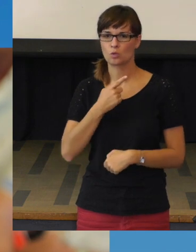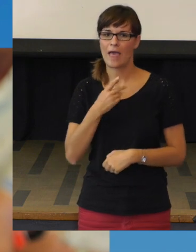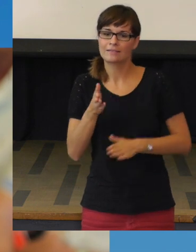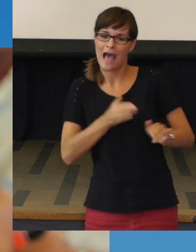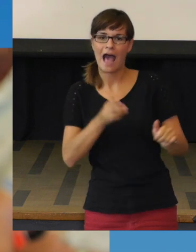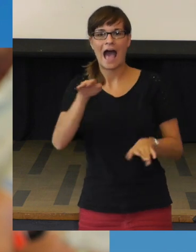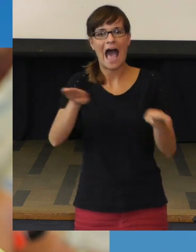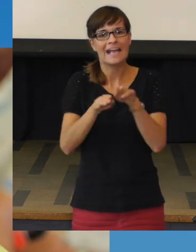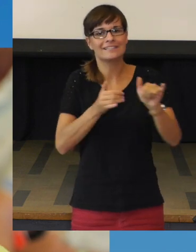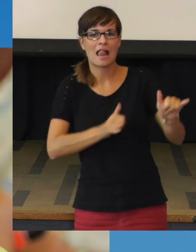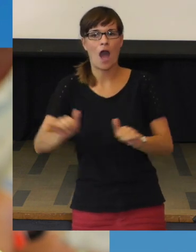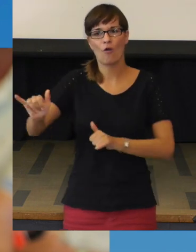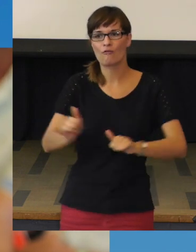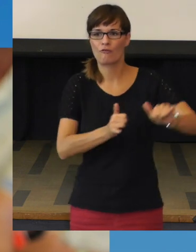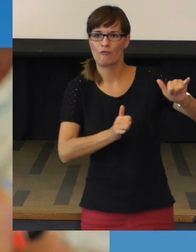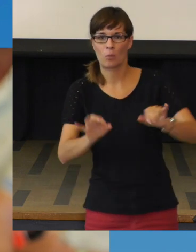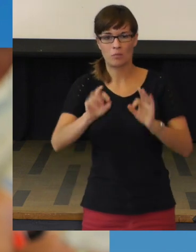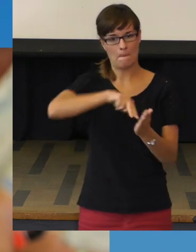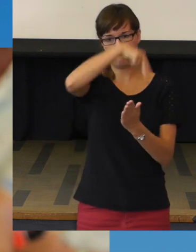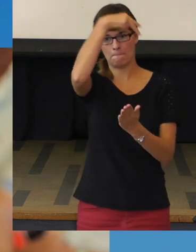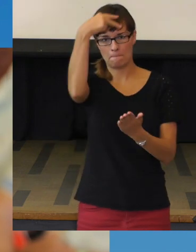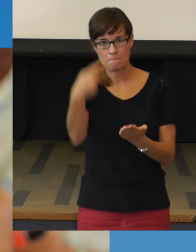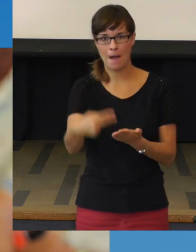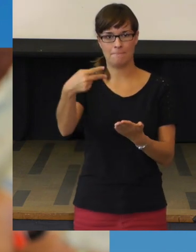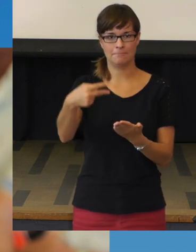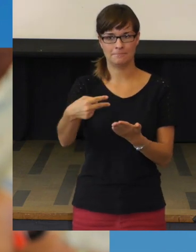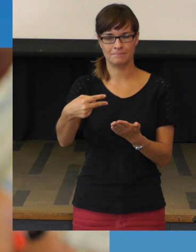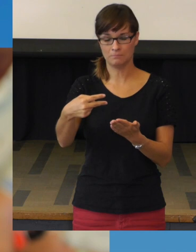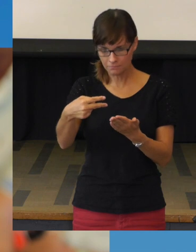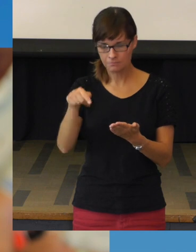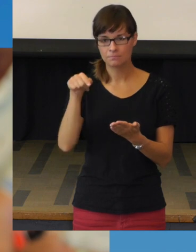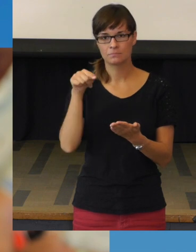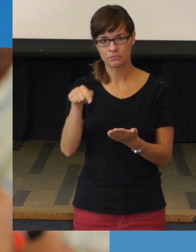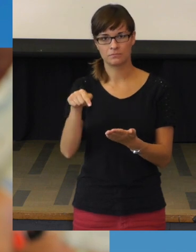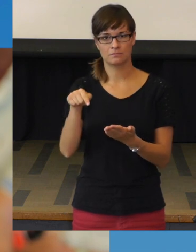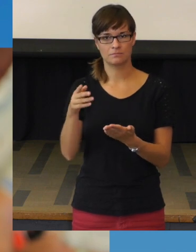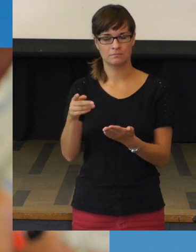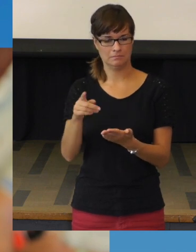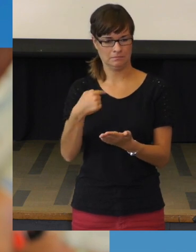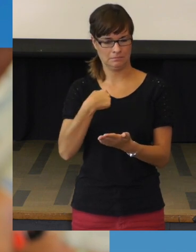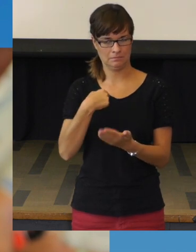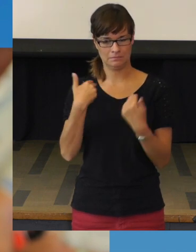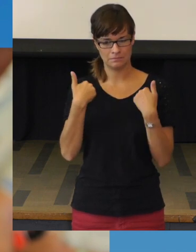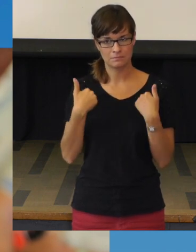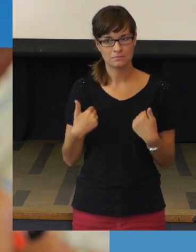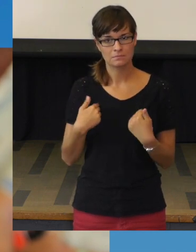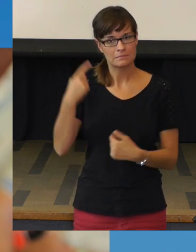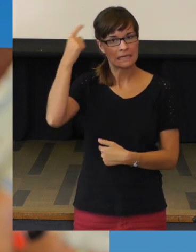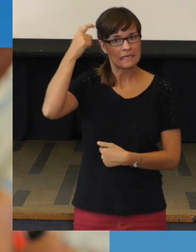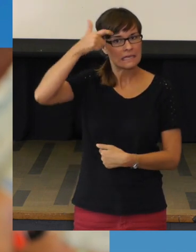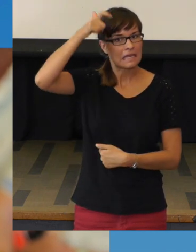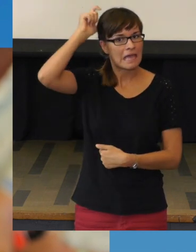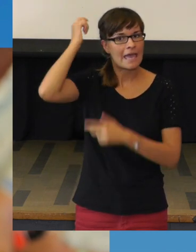Eislauf. Dieser Sturz hat dazu geführt, dass bei mir eine